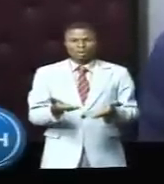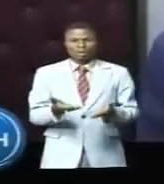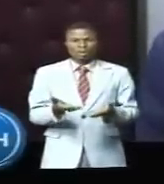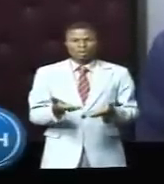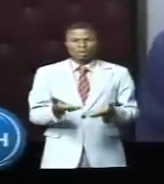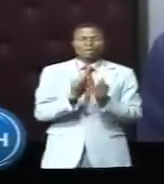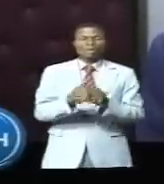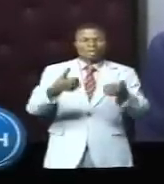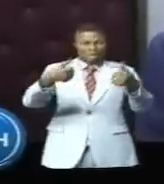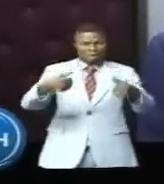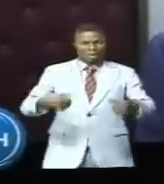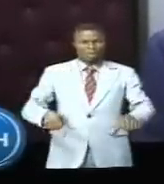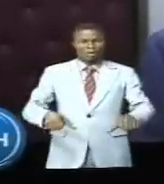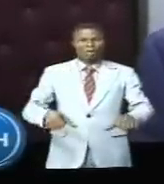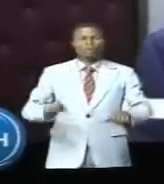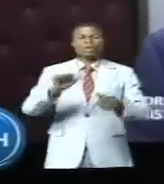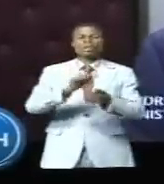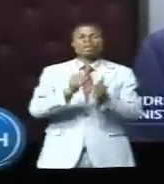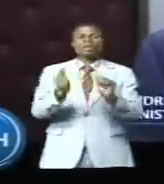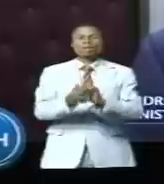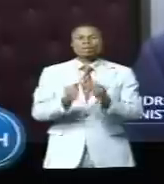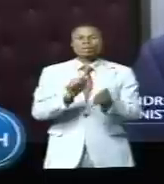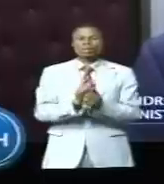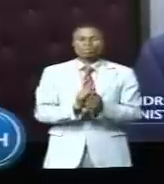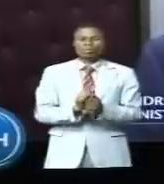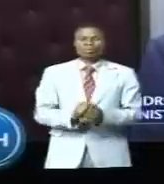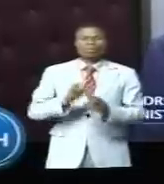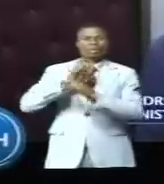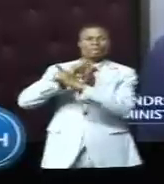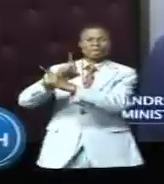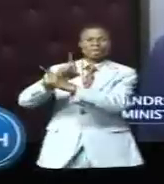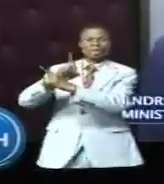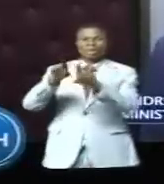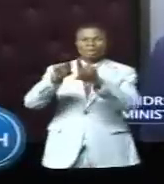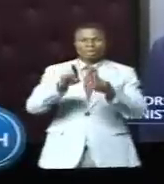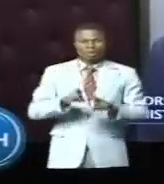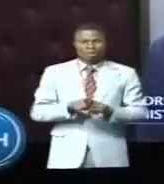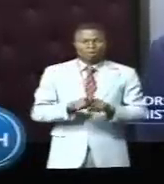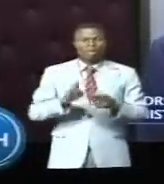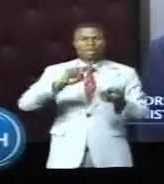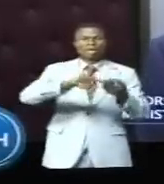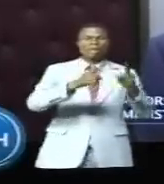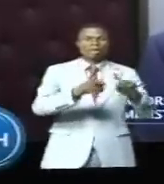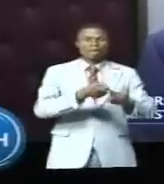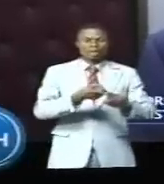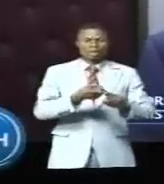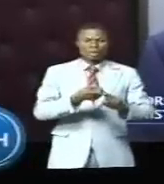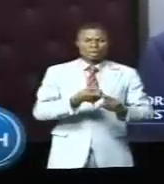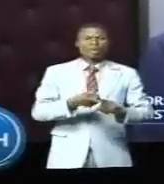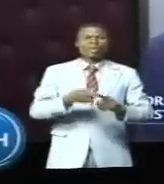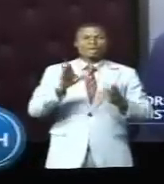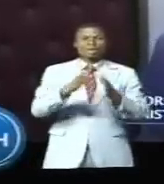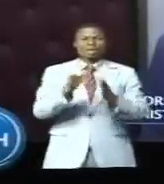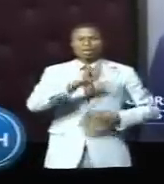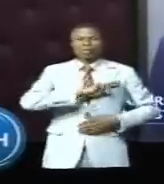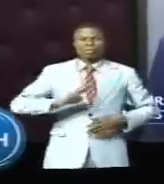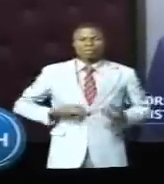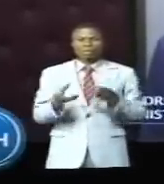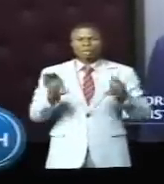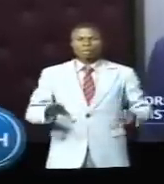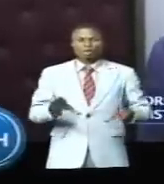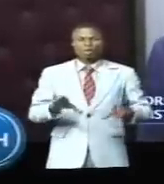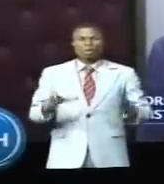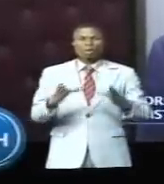intérieure, sur également les questions de défense et sur les relations en ce qui concerne la Belgique et la République démocratique du